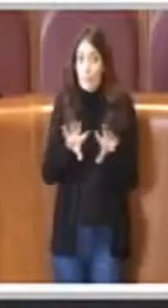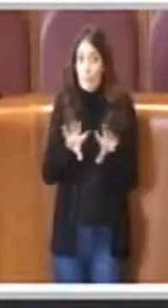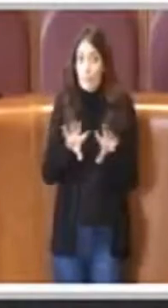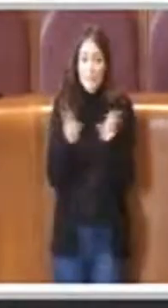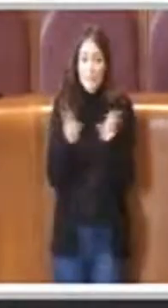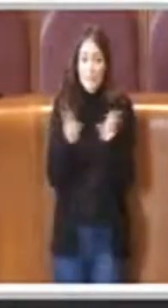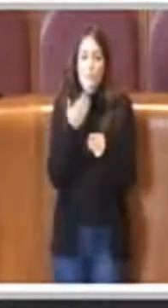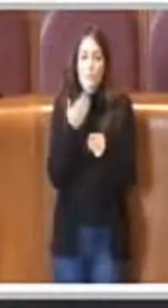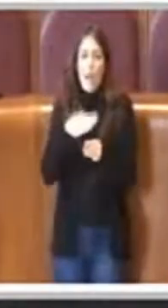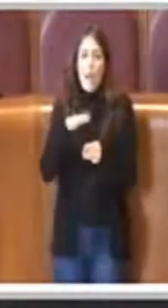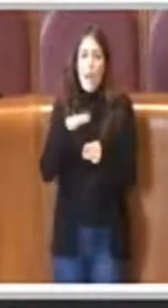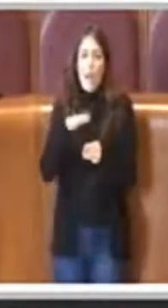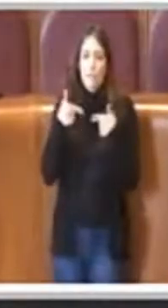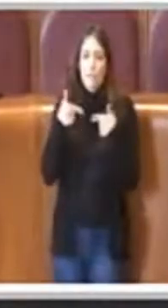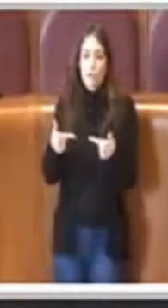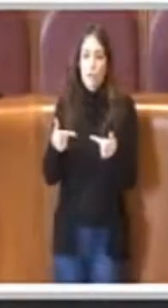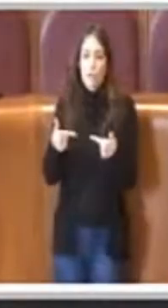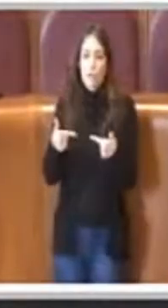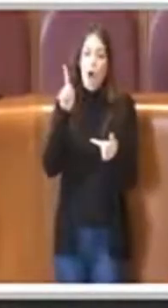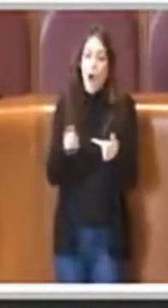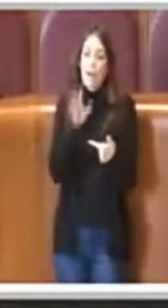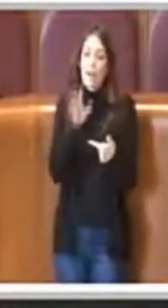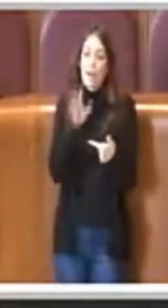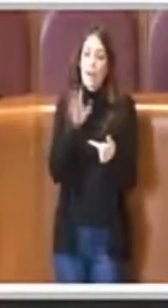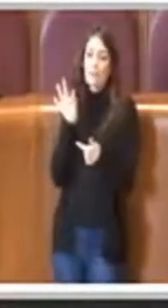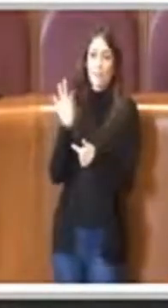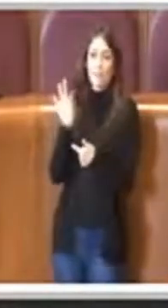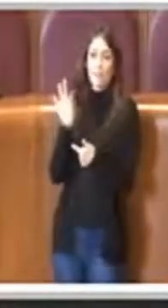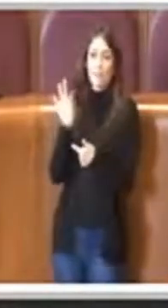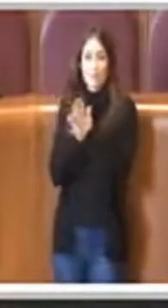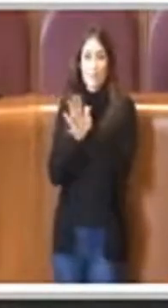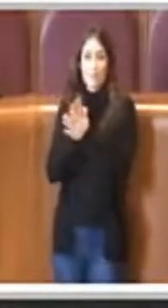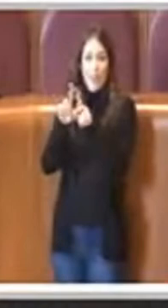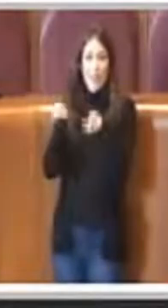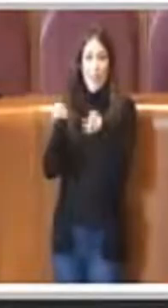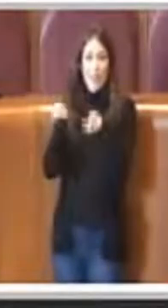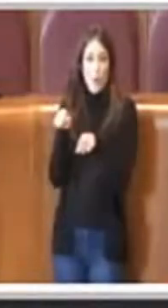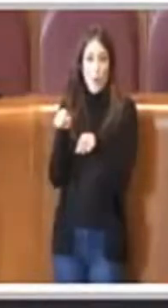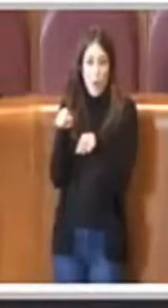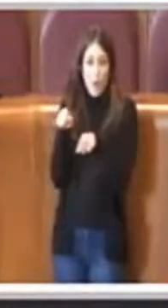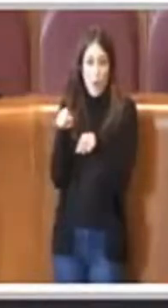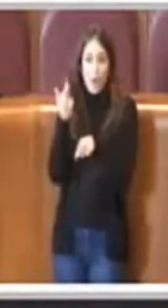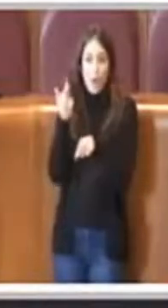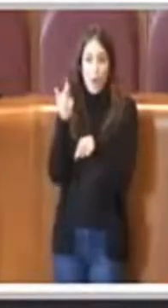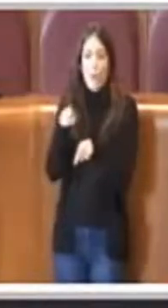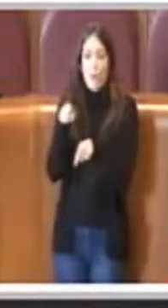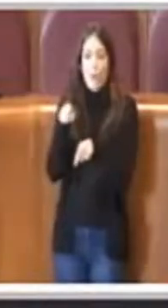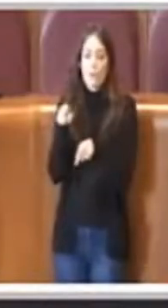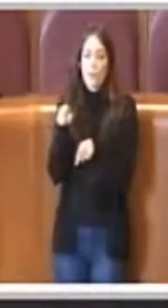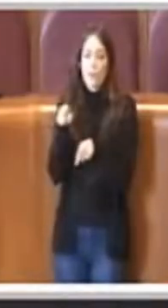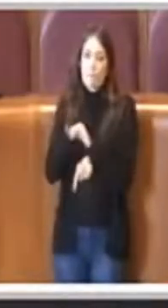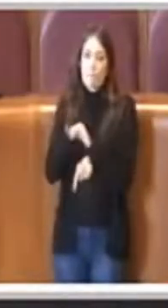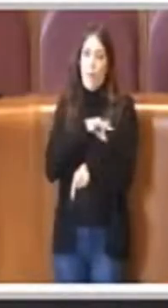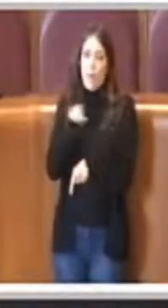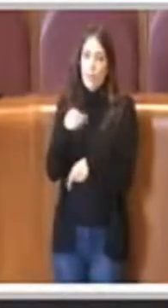un beneficio che va anche in direzione delle edicole, perché credo che se lo meritino e sia